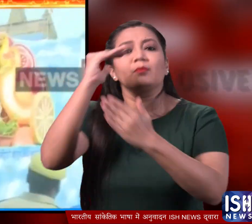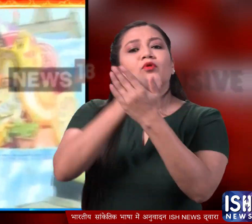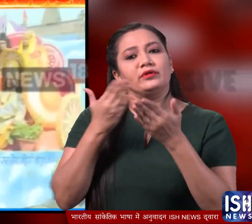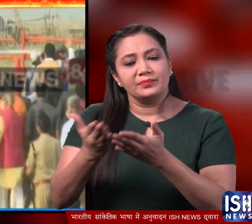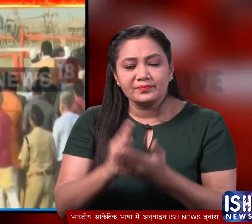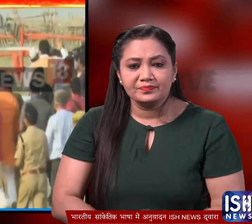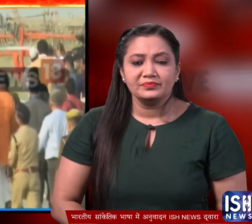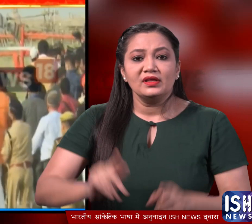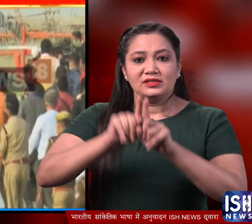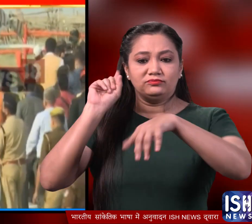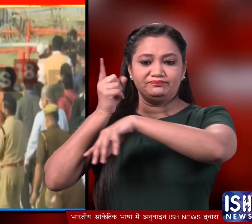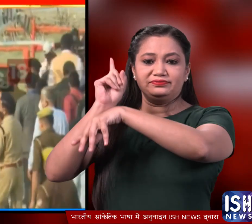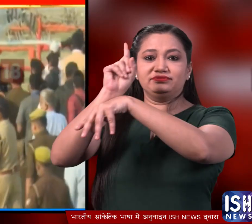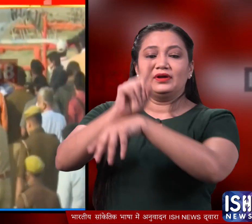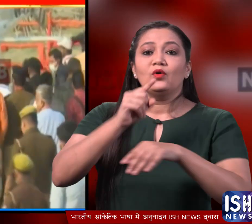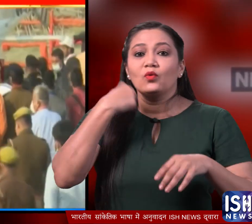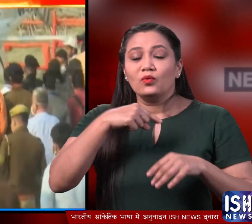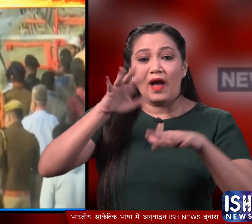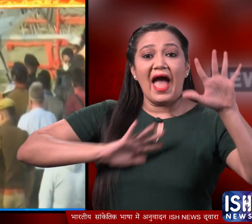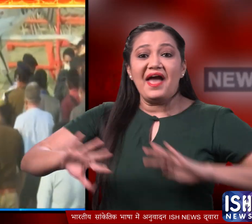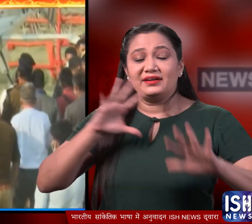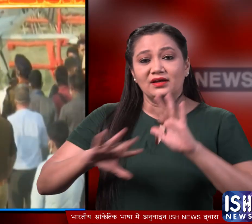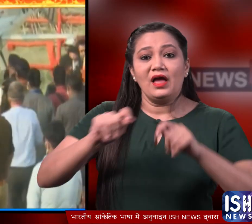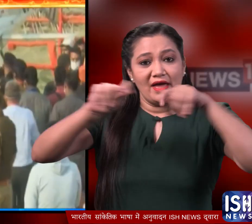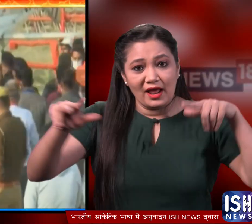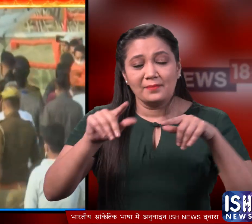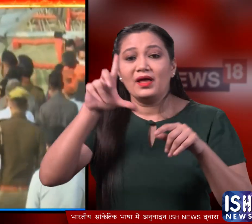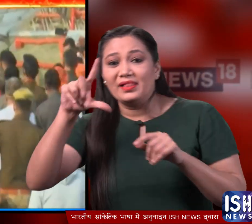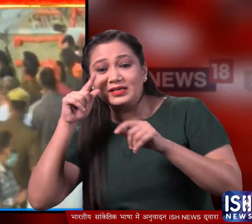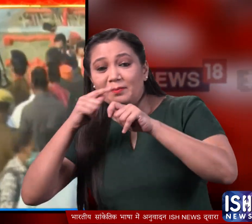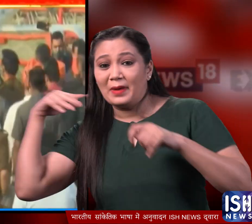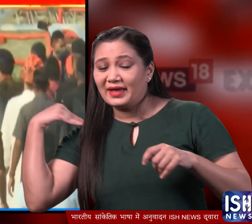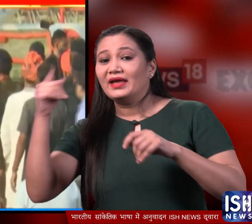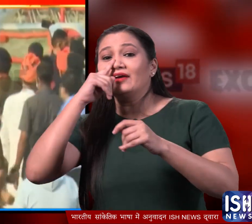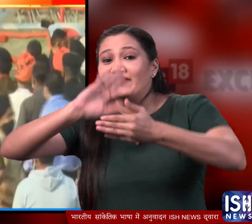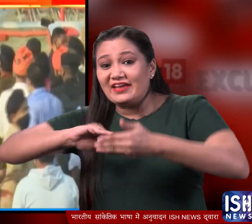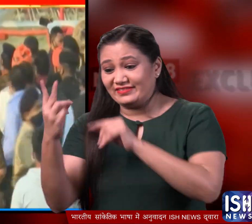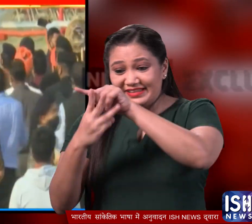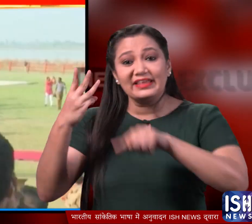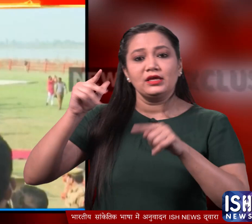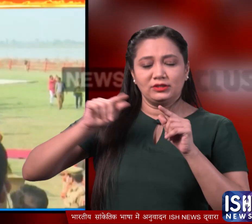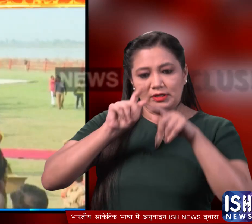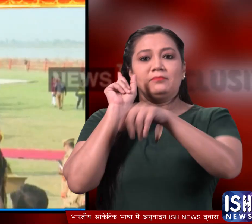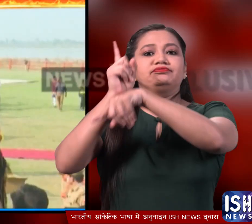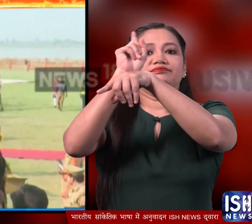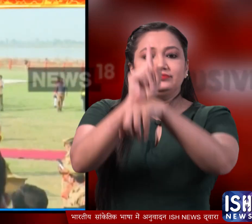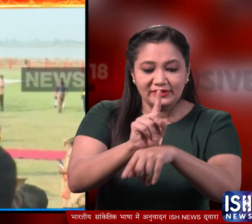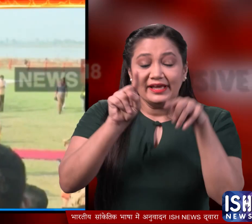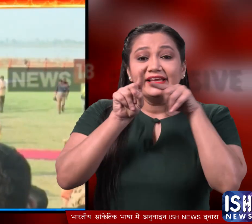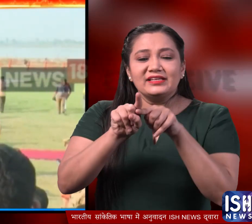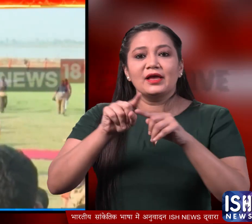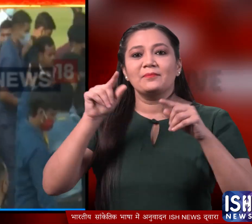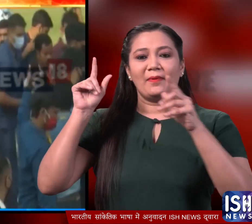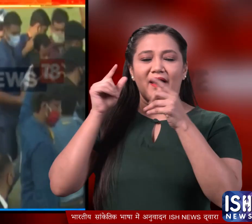کارکرم ہونا تھا اس بیچ ہیلیکاپٹر سے وہ کلاکار بھی پہنچے جنہیں رام، لکشمن اور سیتا بنایا گیا اس ہیلیکاپٹر کو